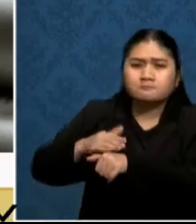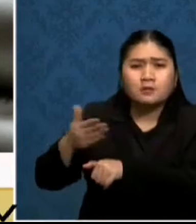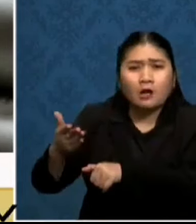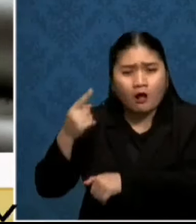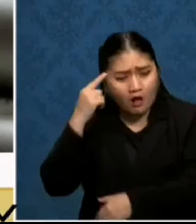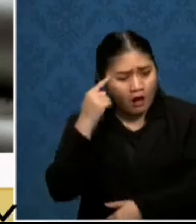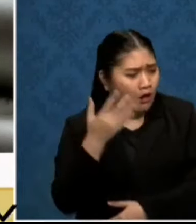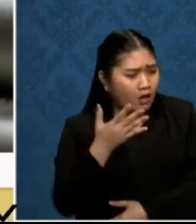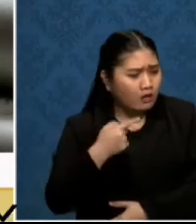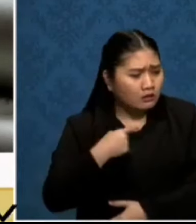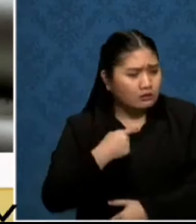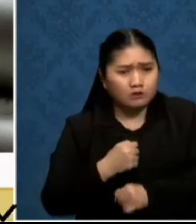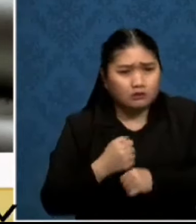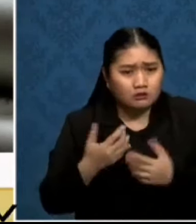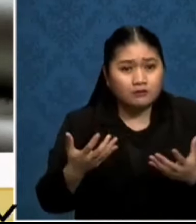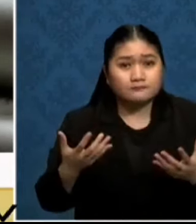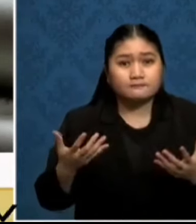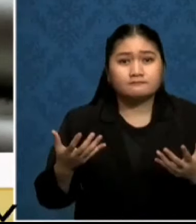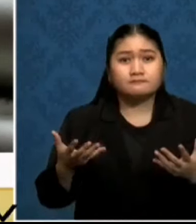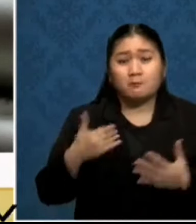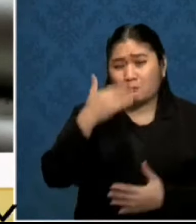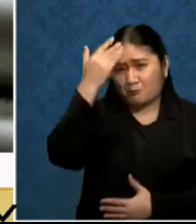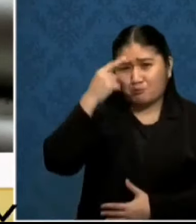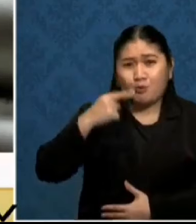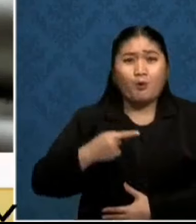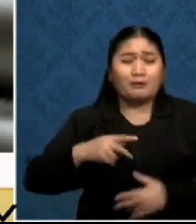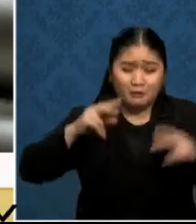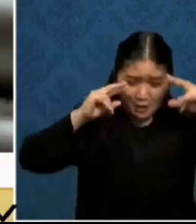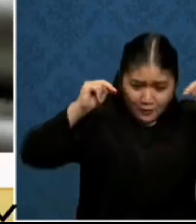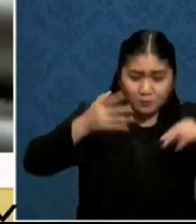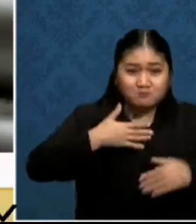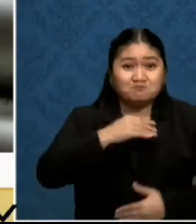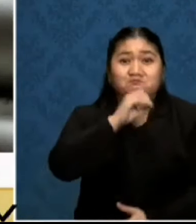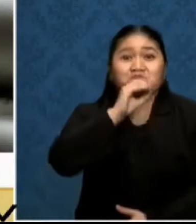เลยครับเพราะนายกมาตัดดหน้าแย่ง